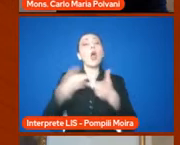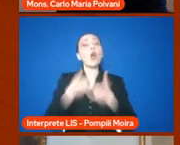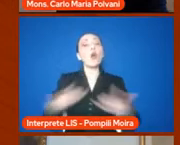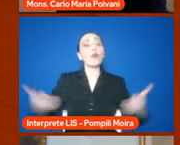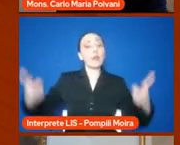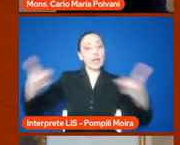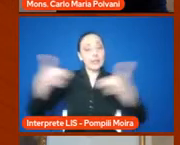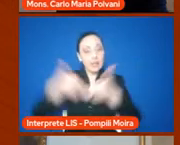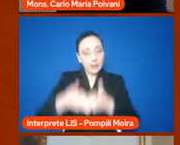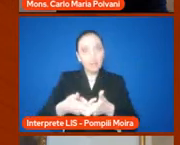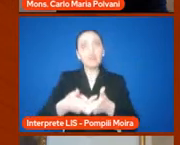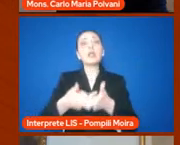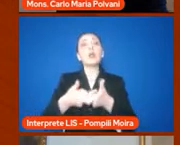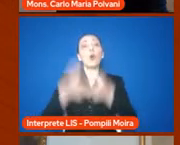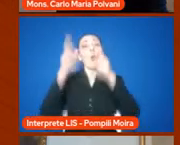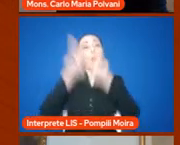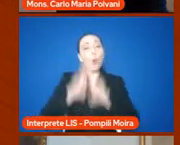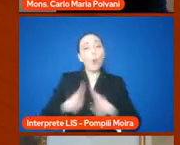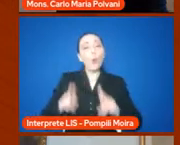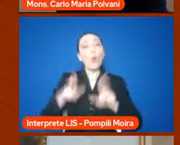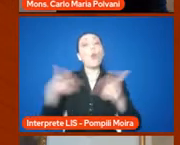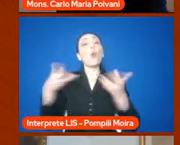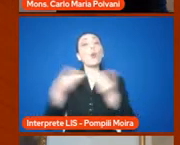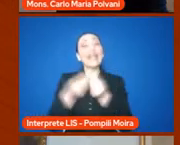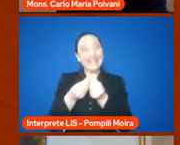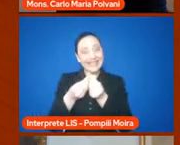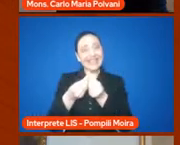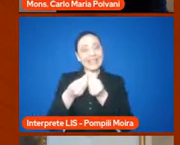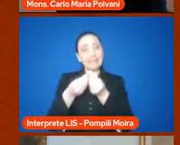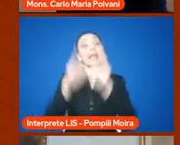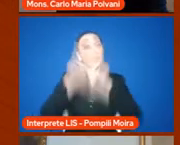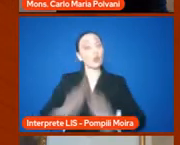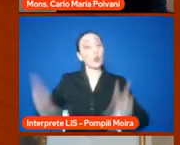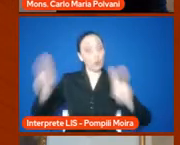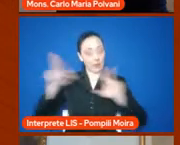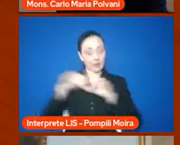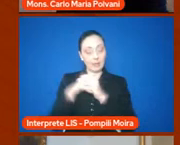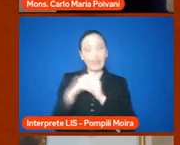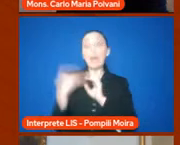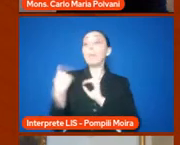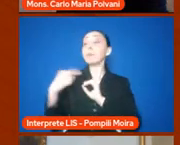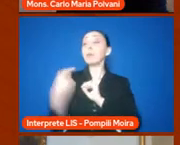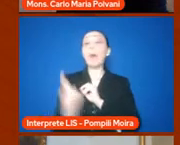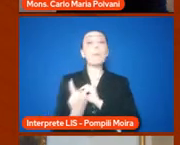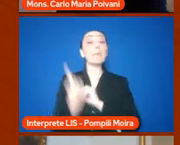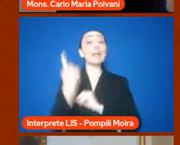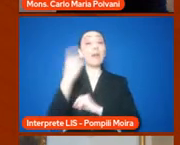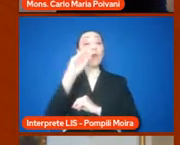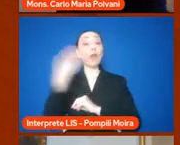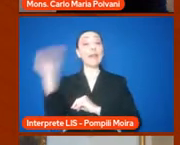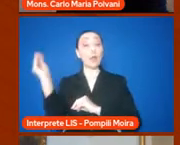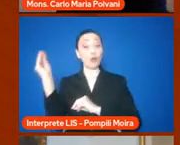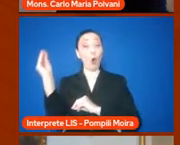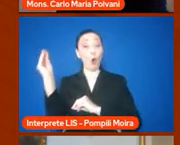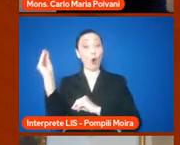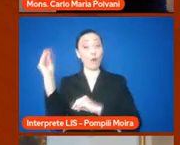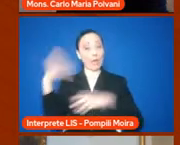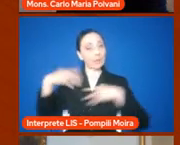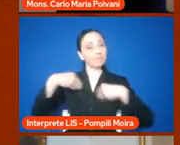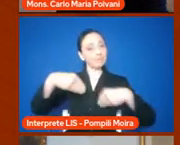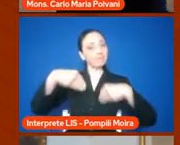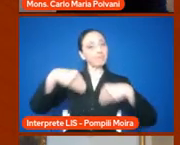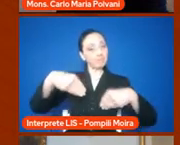e perché ha portato i giovani dentro per la prima volta dentro a questo consesso, e perché è in un